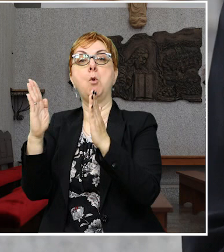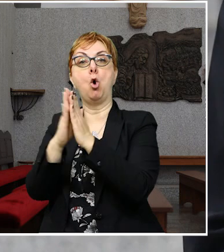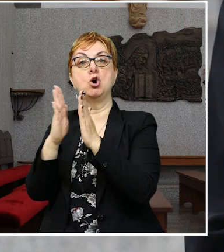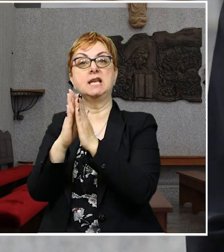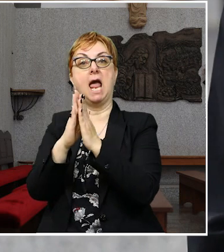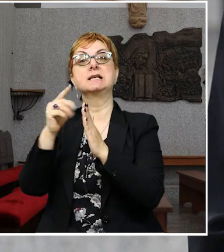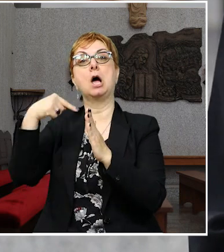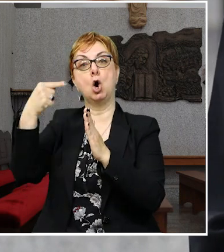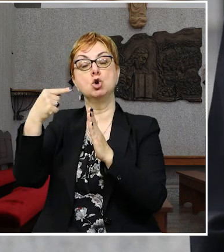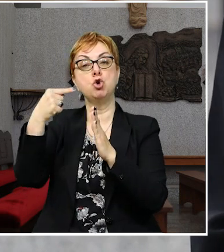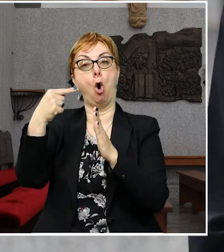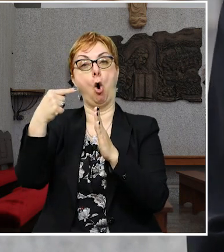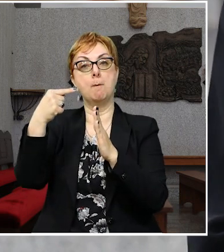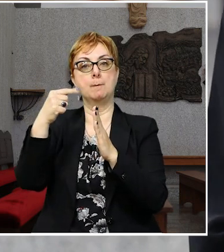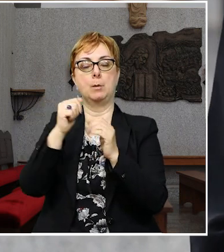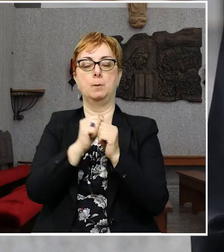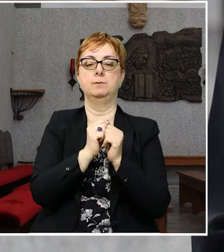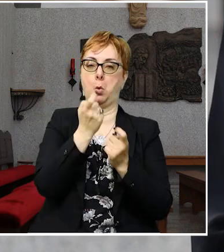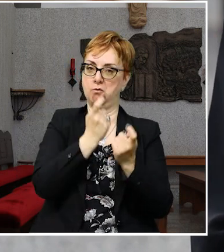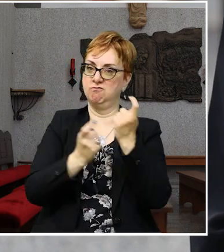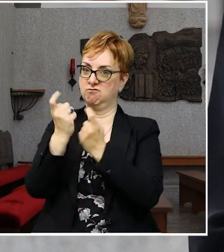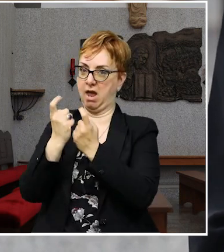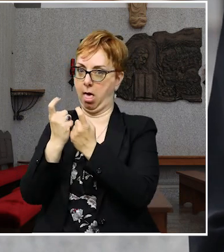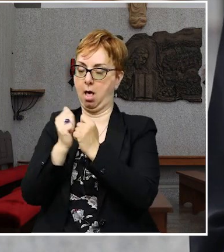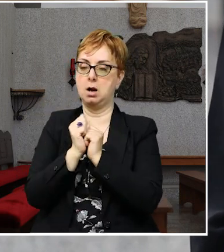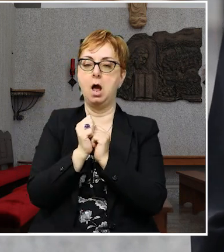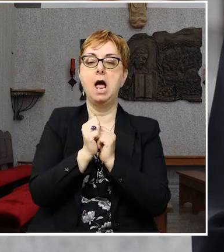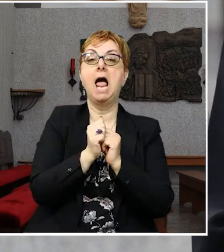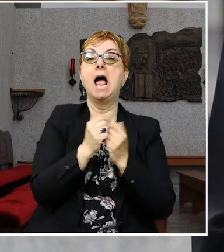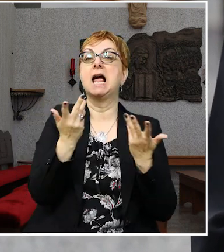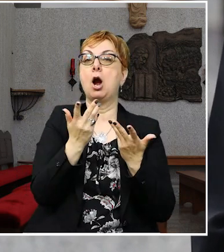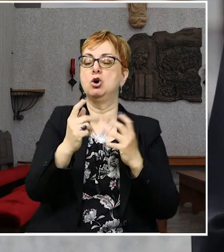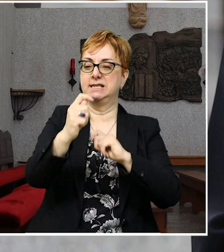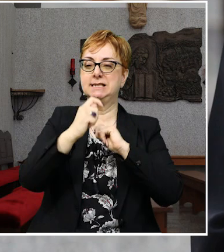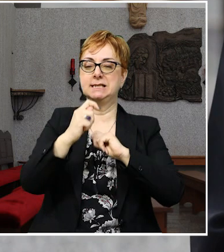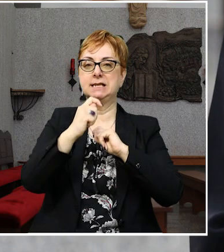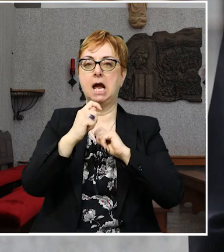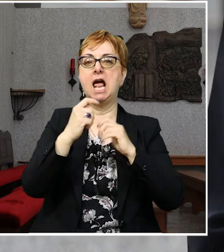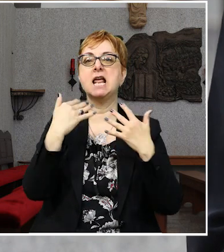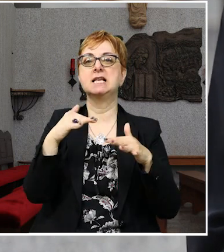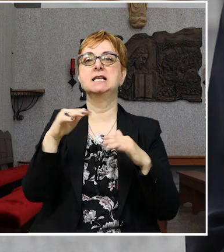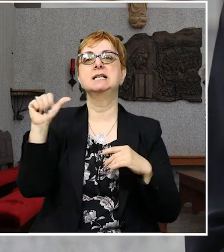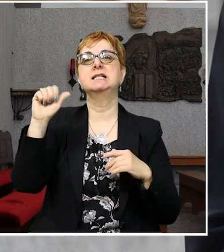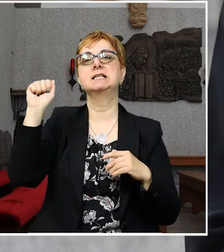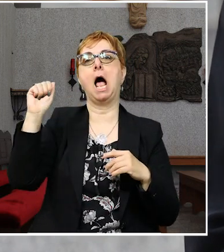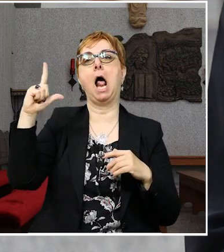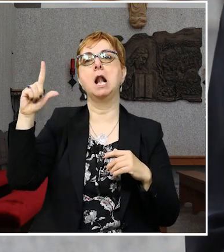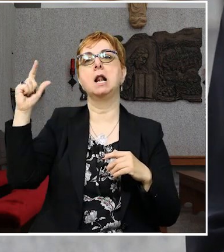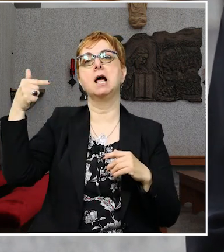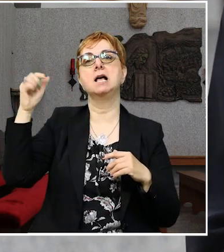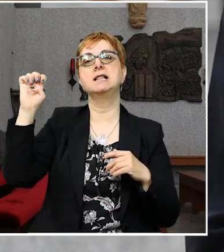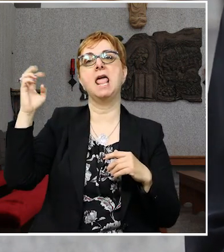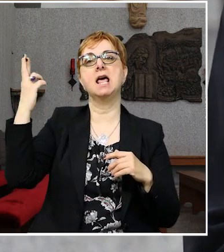della Chiesa poi. È un invito, insomma, a non trascurare il Salterio, è un